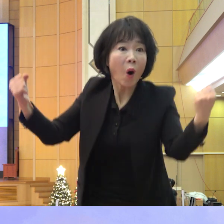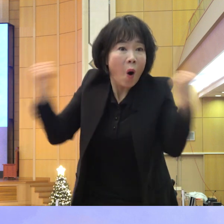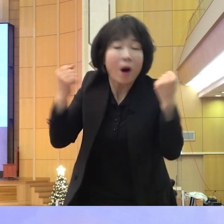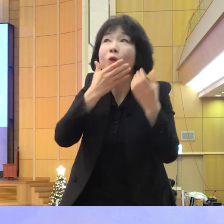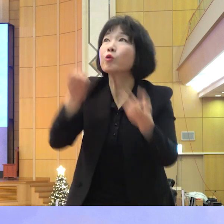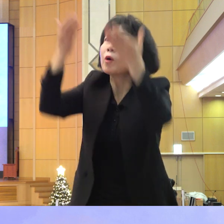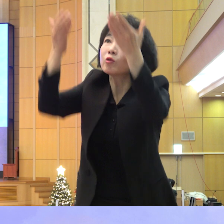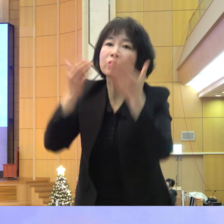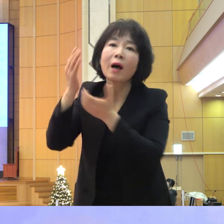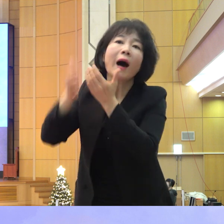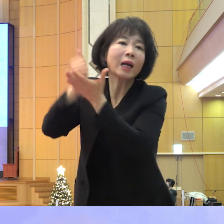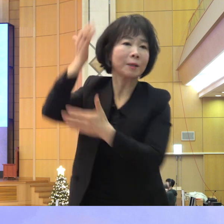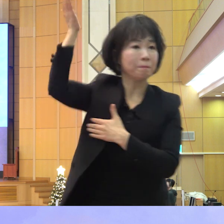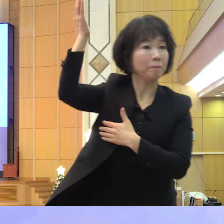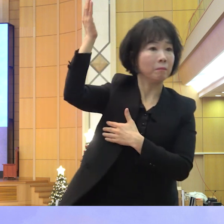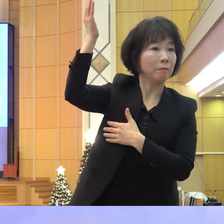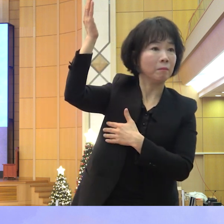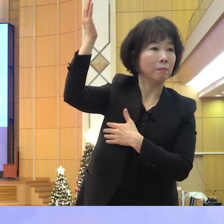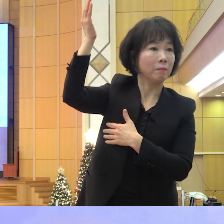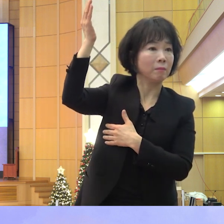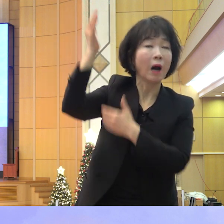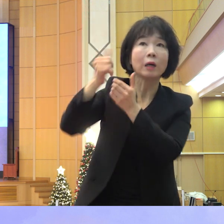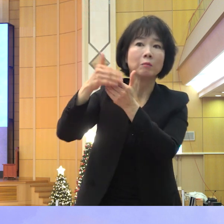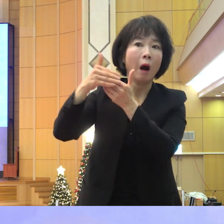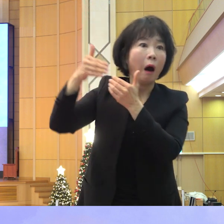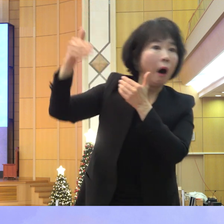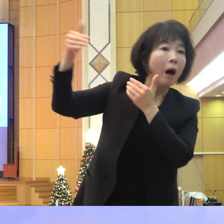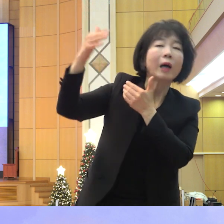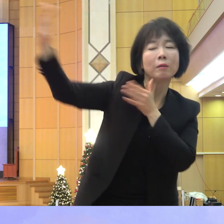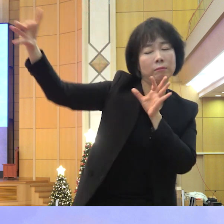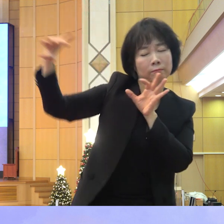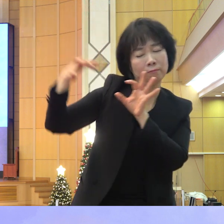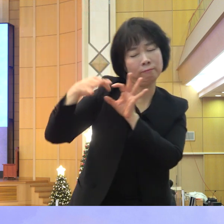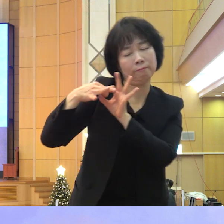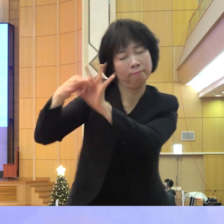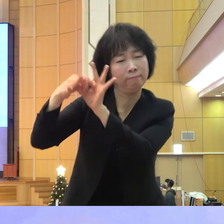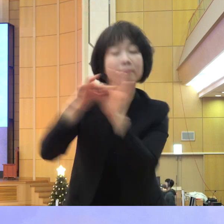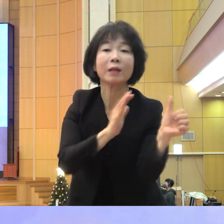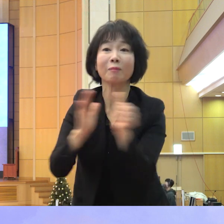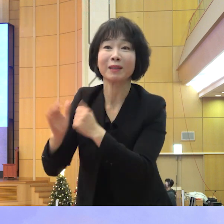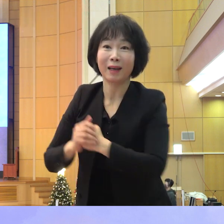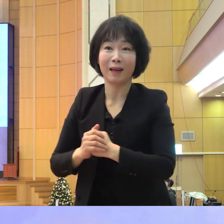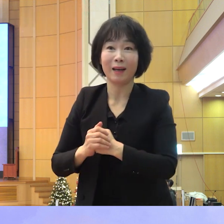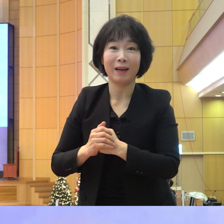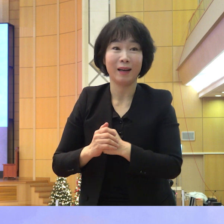나를 축복해 주시는 하나님이란 말이에요. 그러니까 하나님 앞에 복 받으려면 어떻게 되죠?